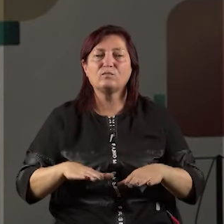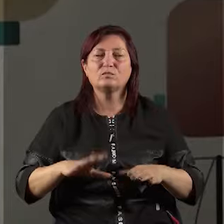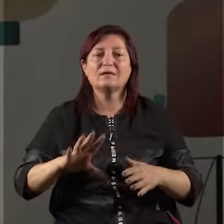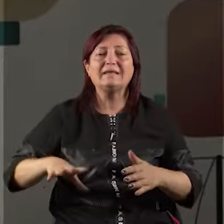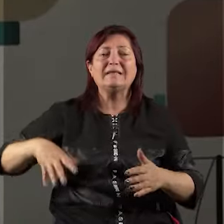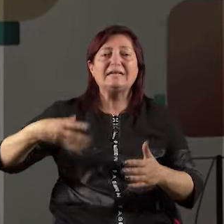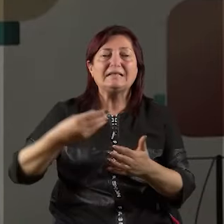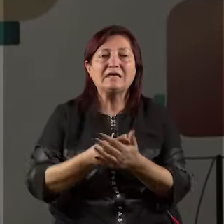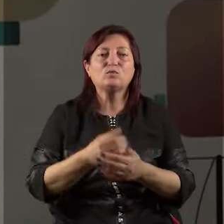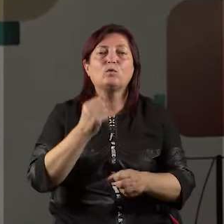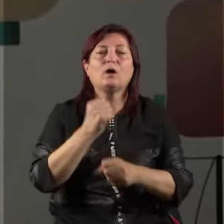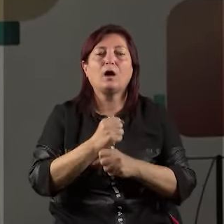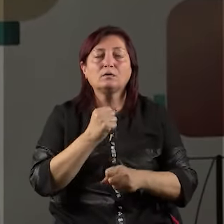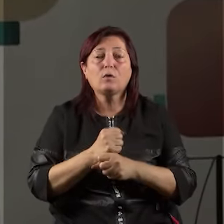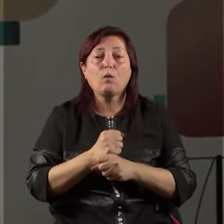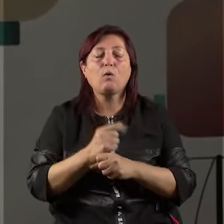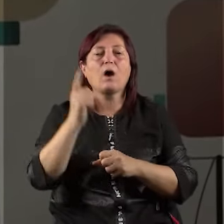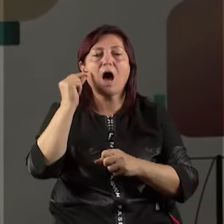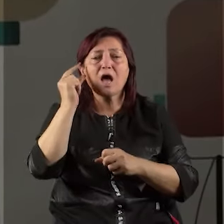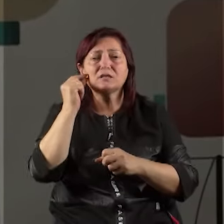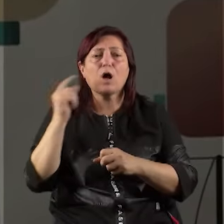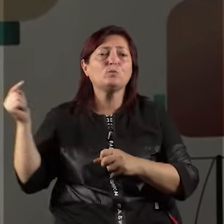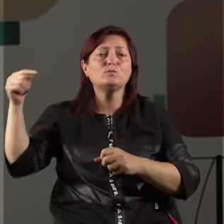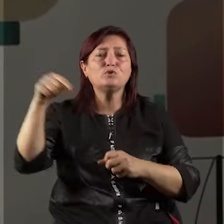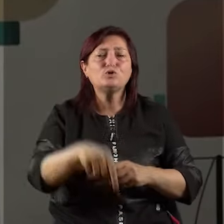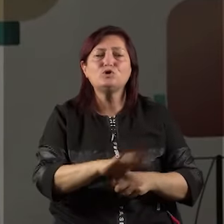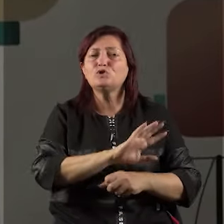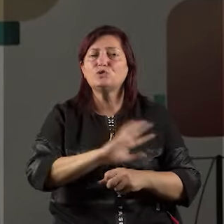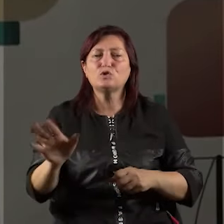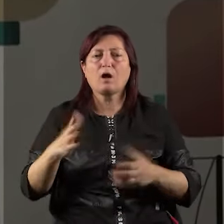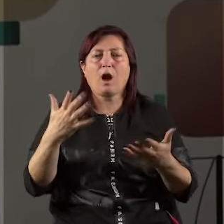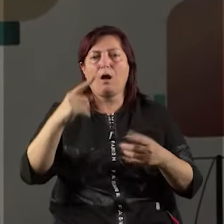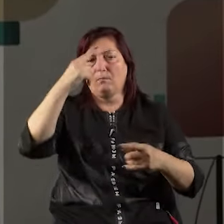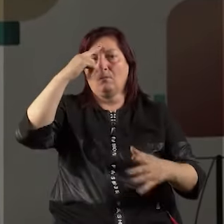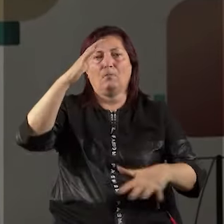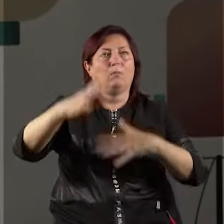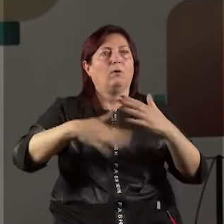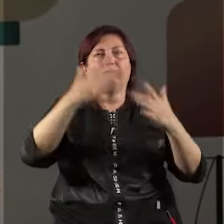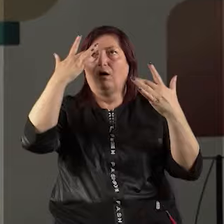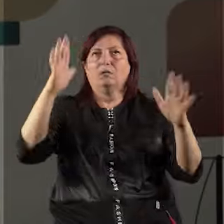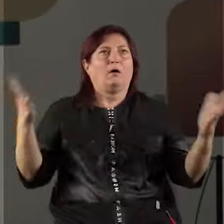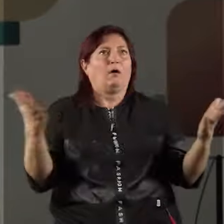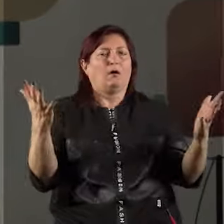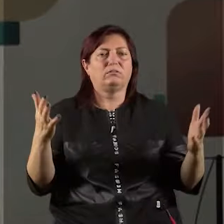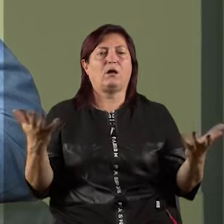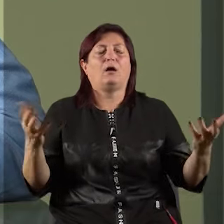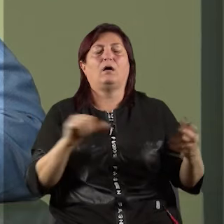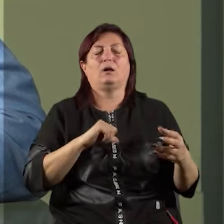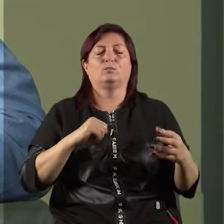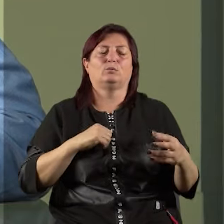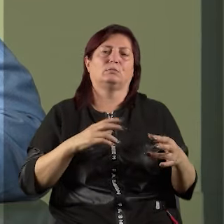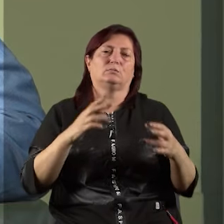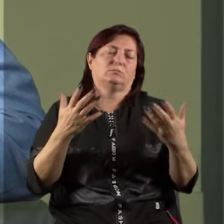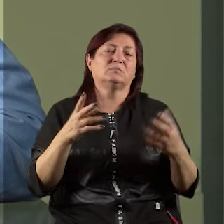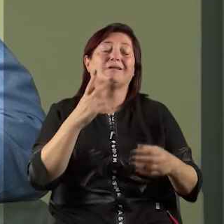ներդրում անող Հայաստանում չի գալու, կամ պիտի մոլորված մեկը գա, ընգնի կրակը, եւ